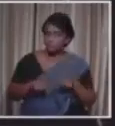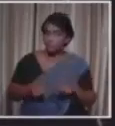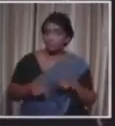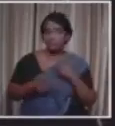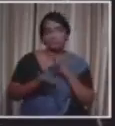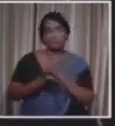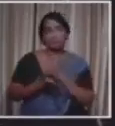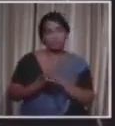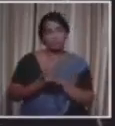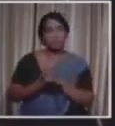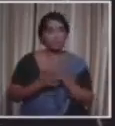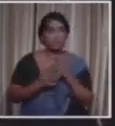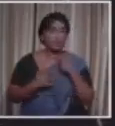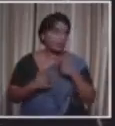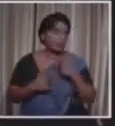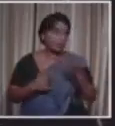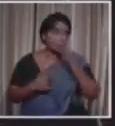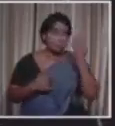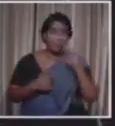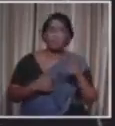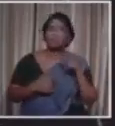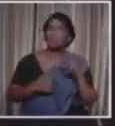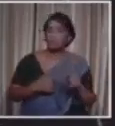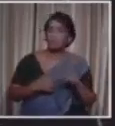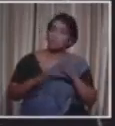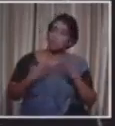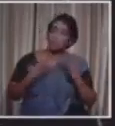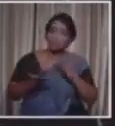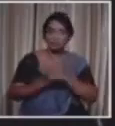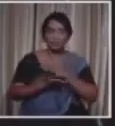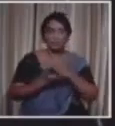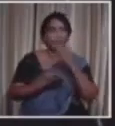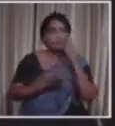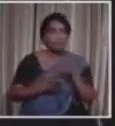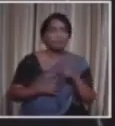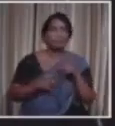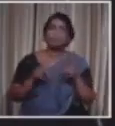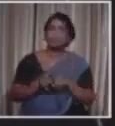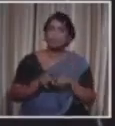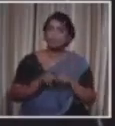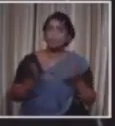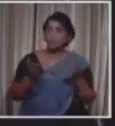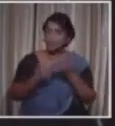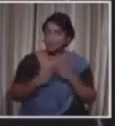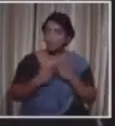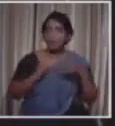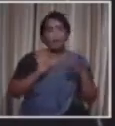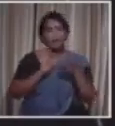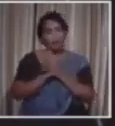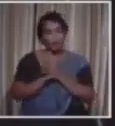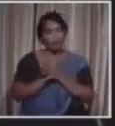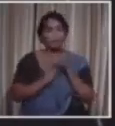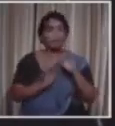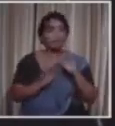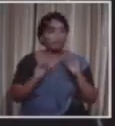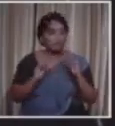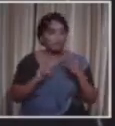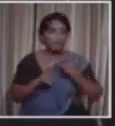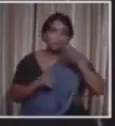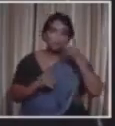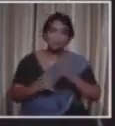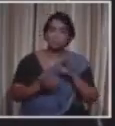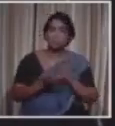සතුටු වෙනවා අපට පුළුවන්කම ලැබුණා මොන බාධාවන් යටතේ තිබුණත් අපි හැමෝත් එක්කම එකතු වෙලා යම් කිසි